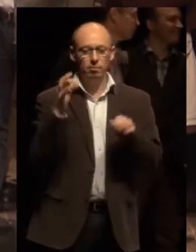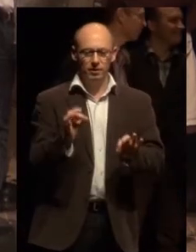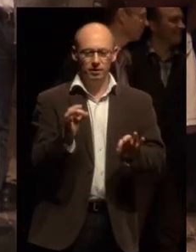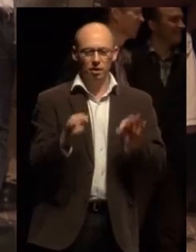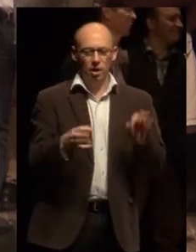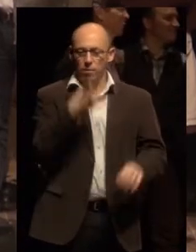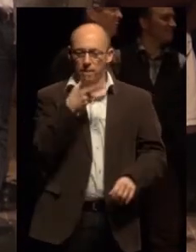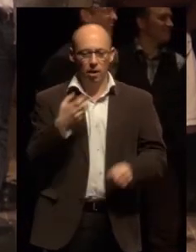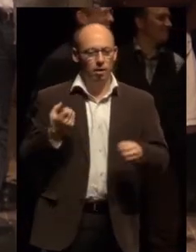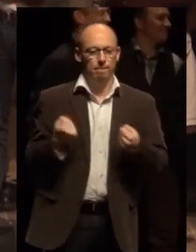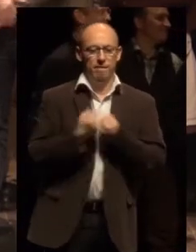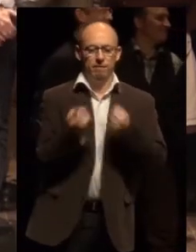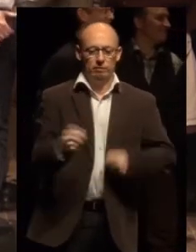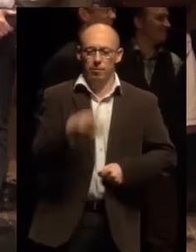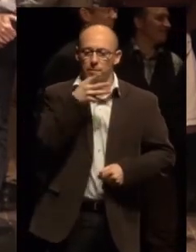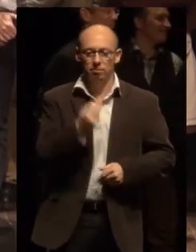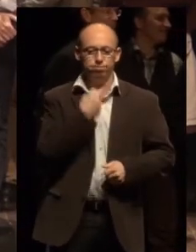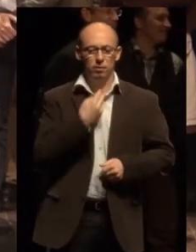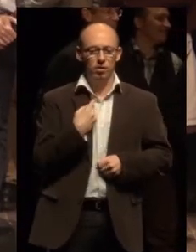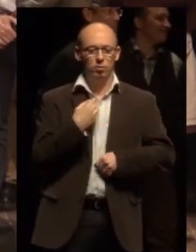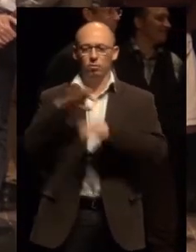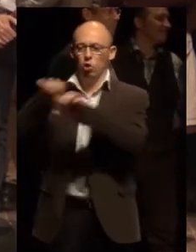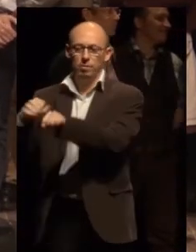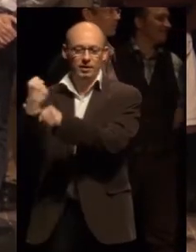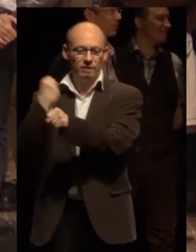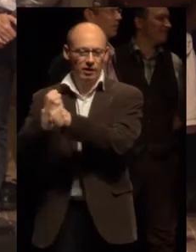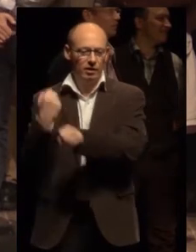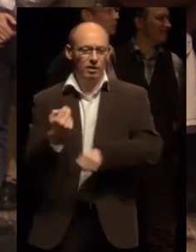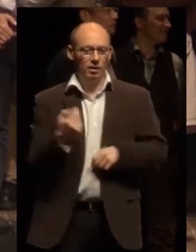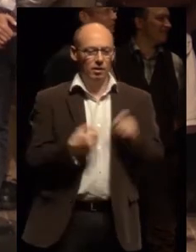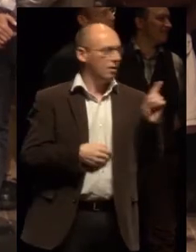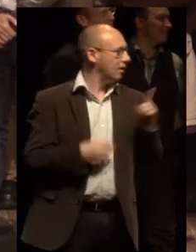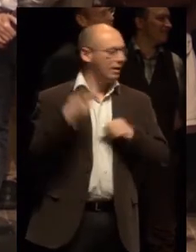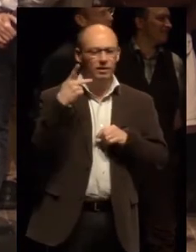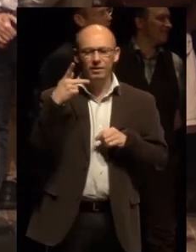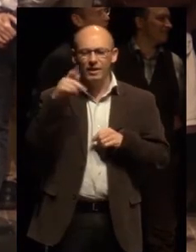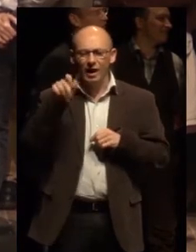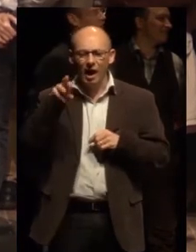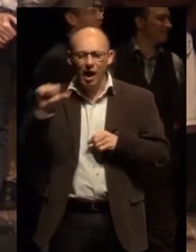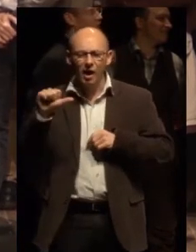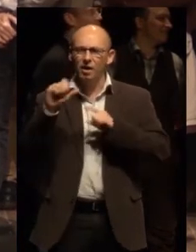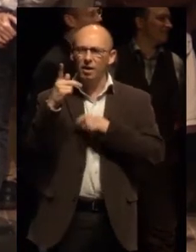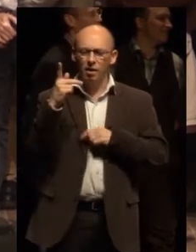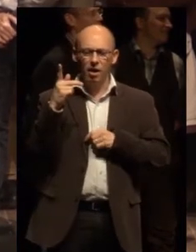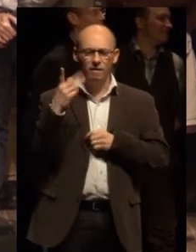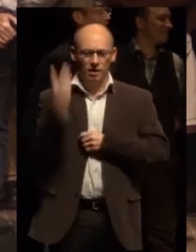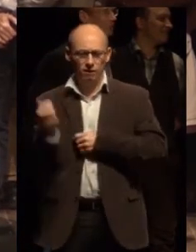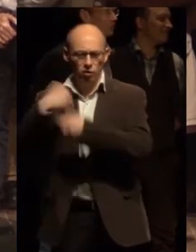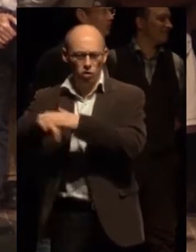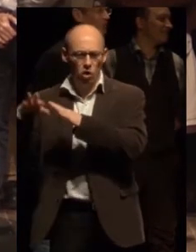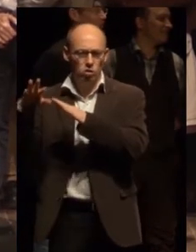qui ne peuvent pas être là parce qu'ils ont des impératifs professionnels. Donc Kéra Capdepont, qui est en ce moment avec des enfants dans